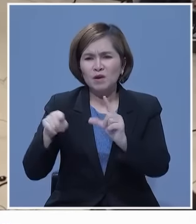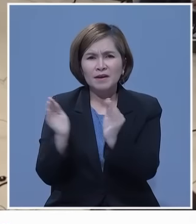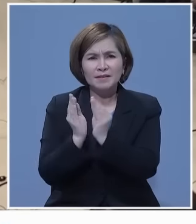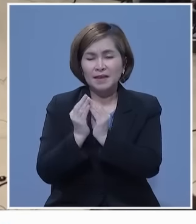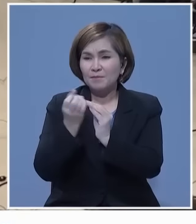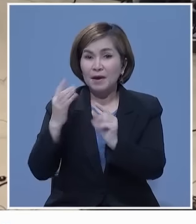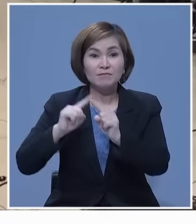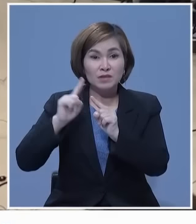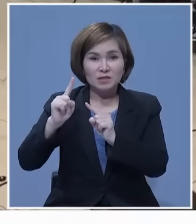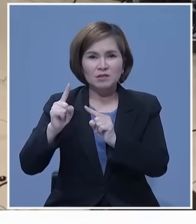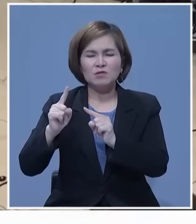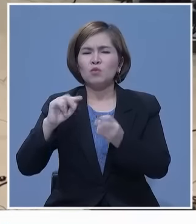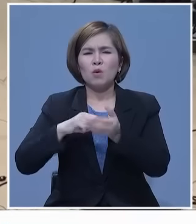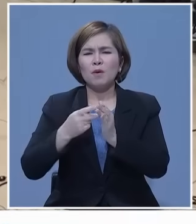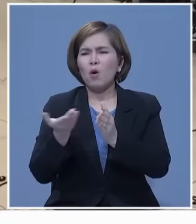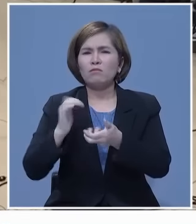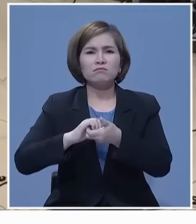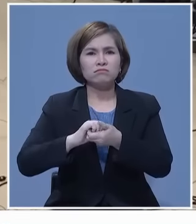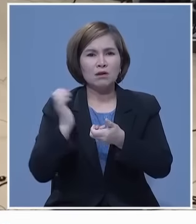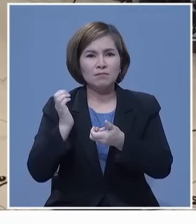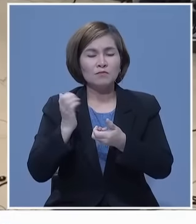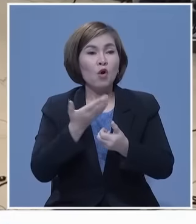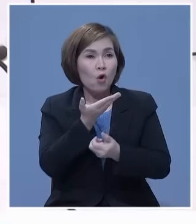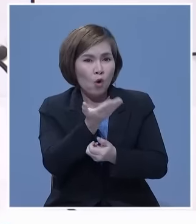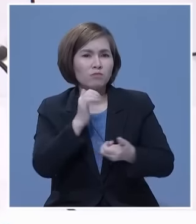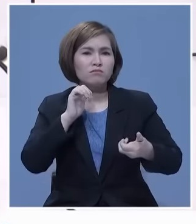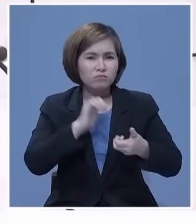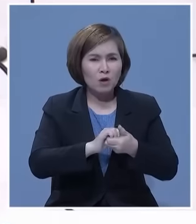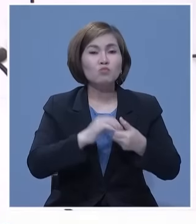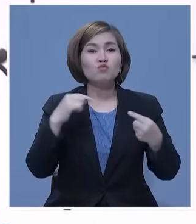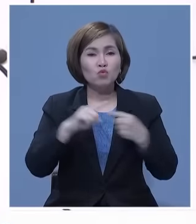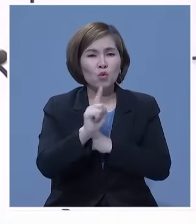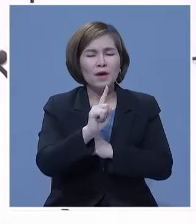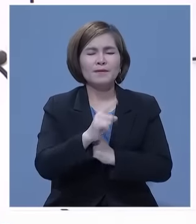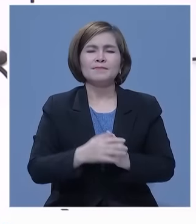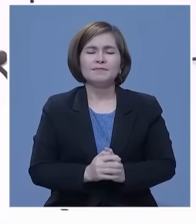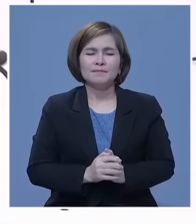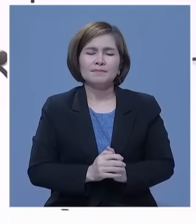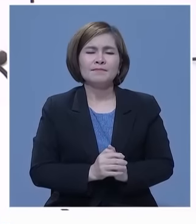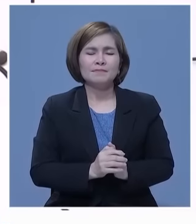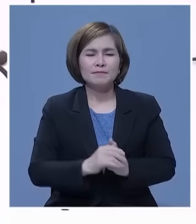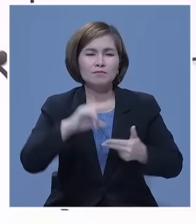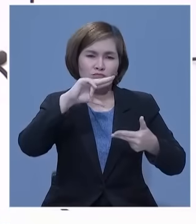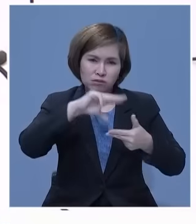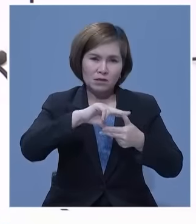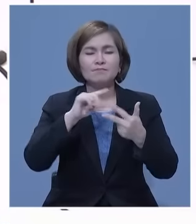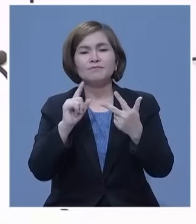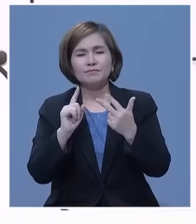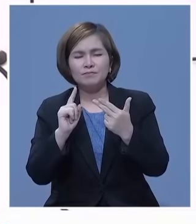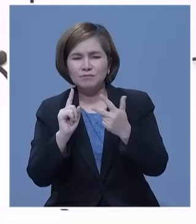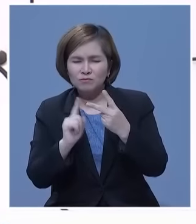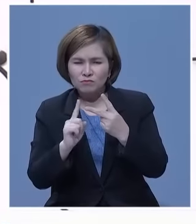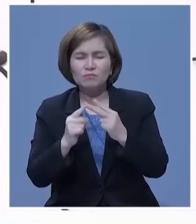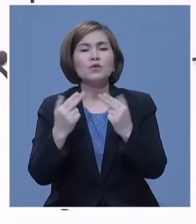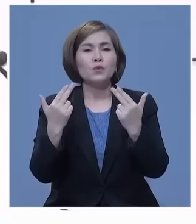ด้วยนะคือฉีก MOUนั่นแหละแล้วหันไปจับมือกับพรรคพลังประชารัฐ 1ลุงและอีก 1ลุงคือพรรครวมไทยสร้าง